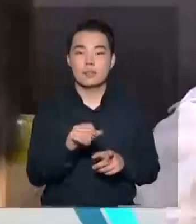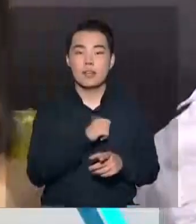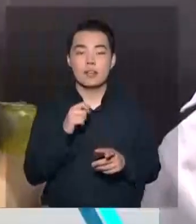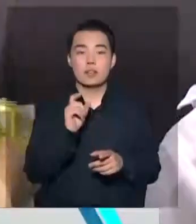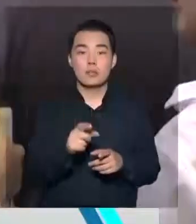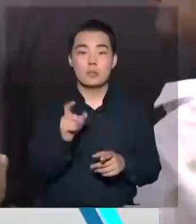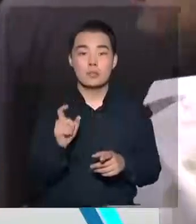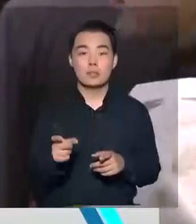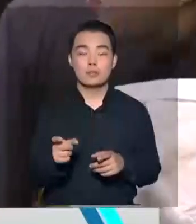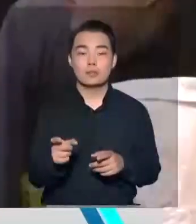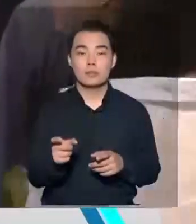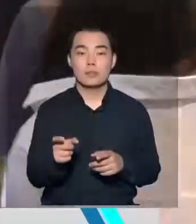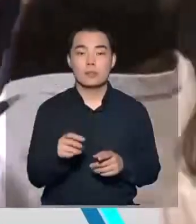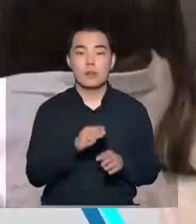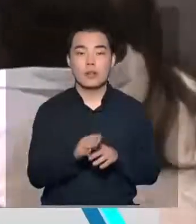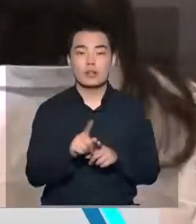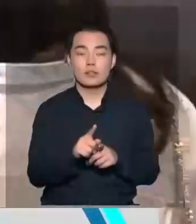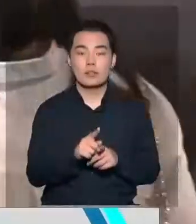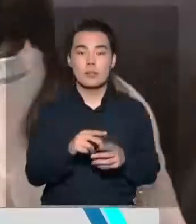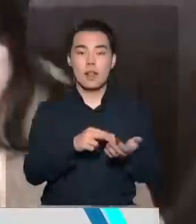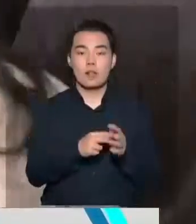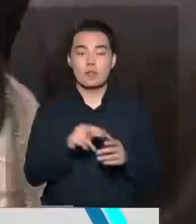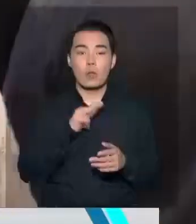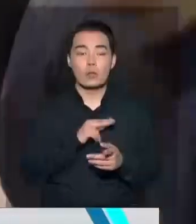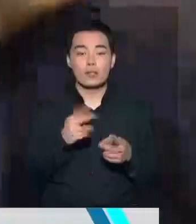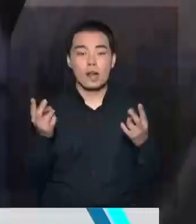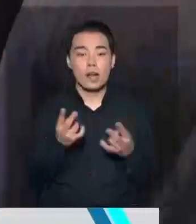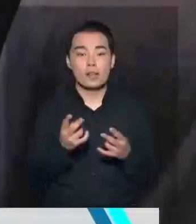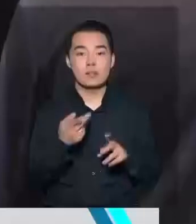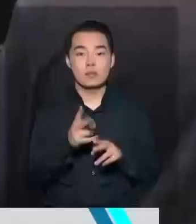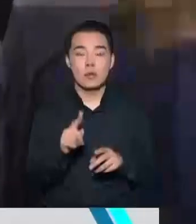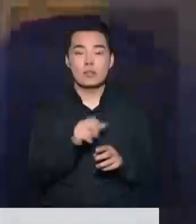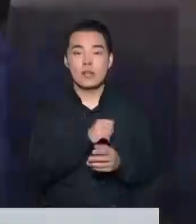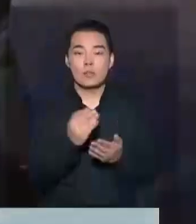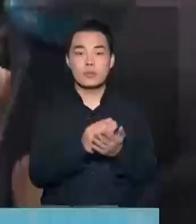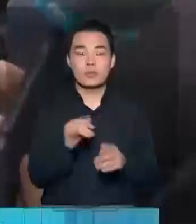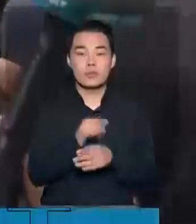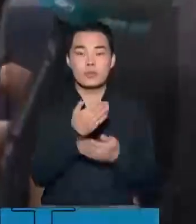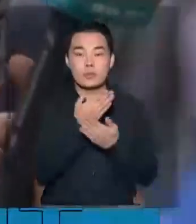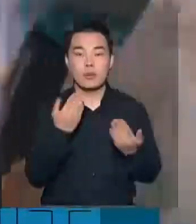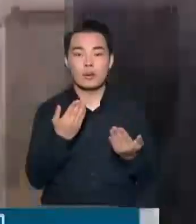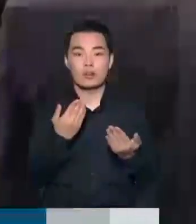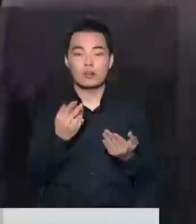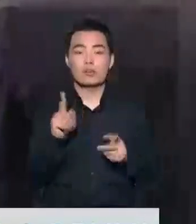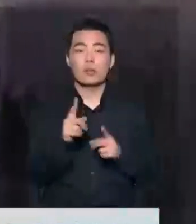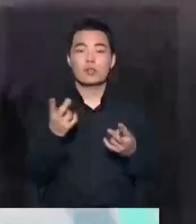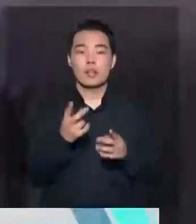топтық жүздікке кіретін шар жүздік елге, бірақ елудікке кірмейтін шар. Не істеуіміз керек ол